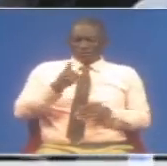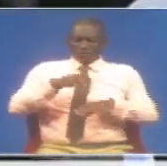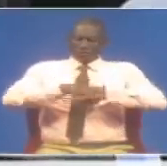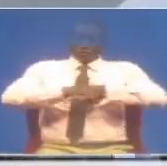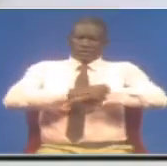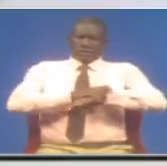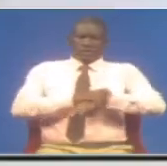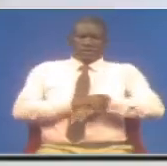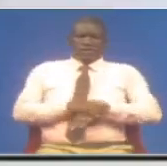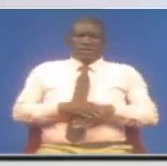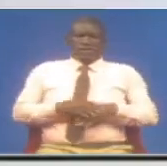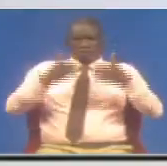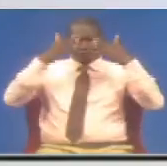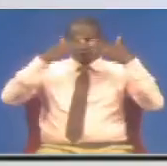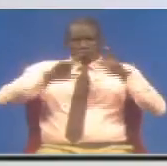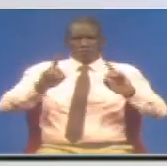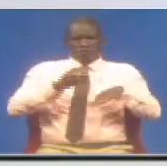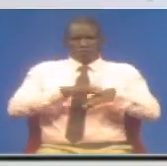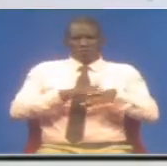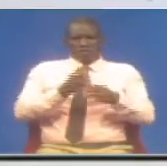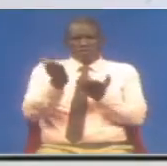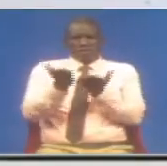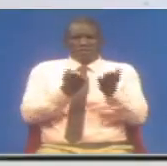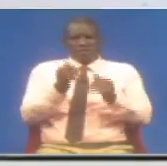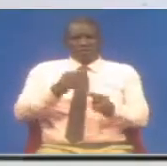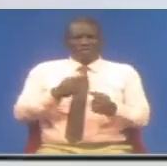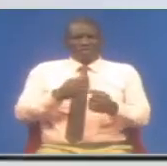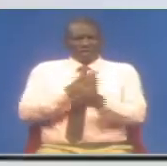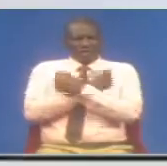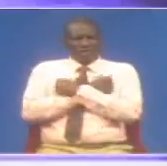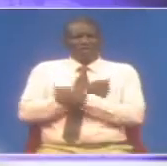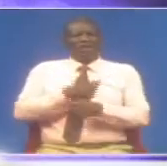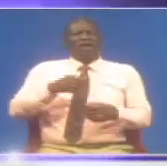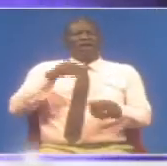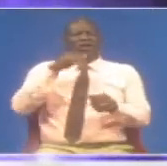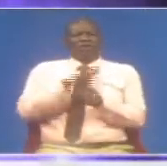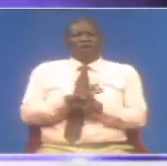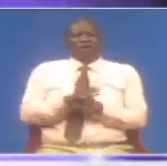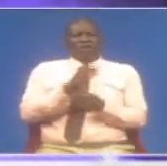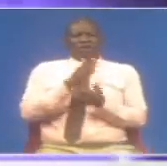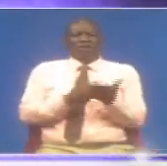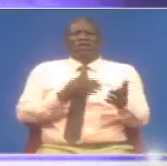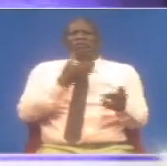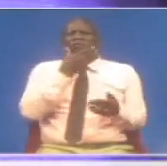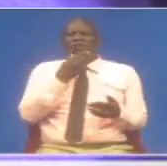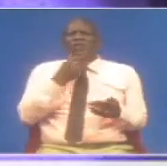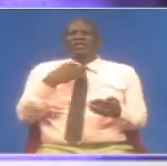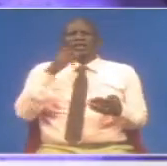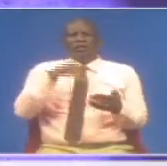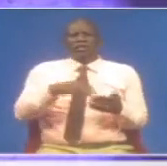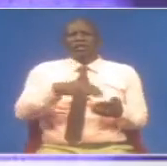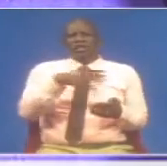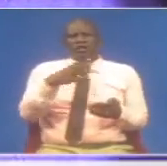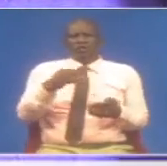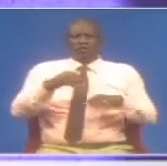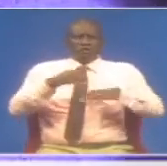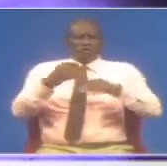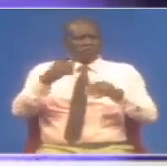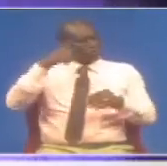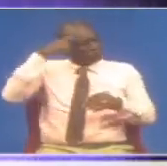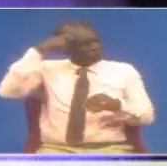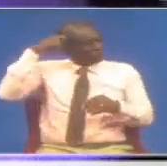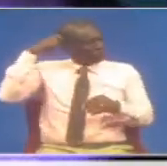dini haifai. Bila shaka ni huduma inayopendwa sana yamkini. Baadhi ya wanaume wanakiri wao hufika kinyozini kupata